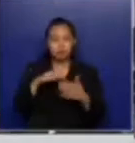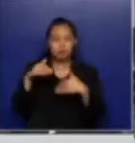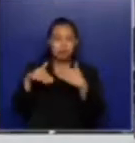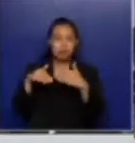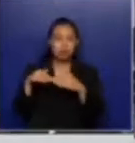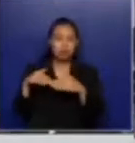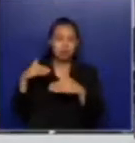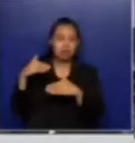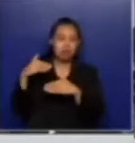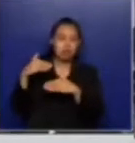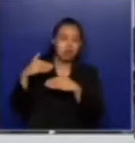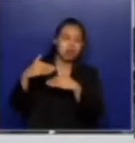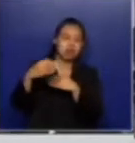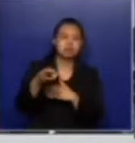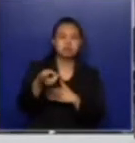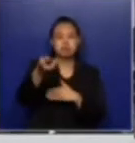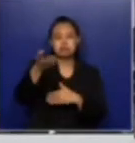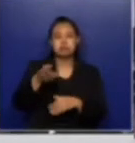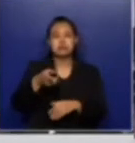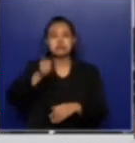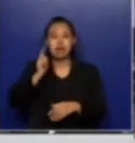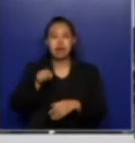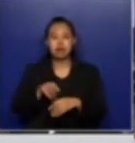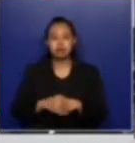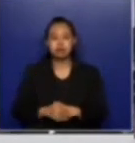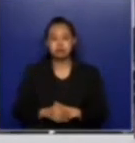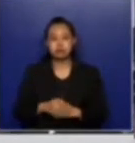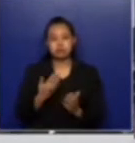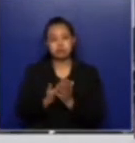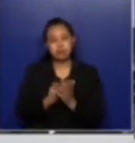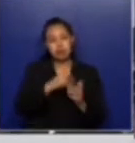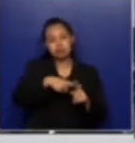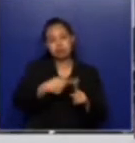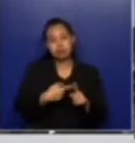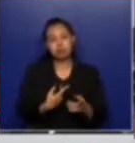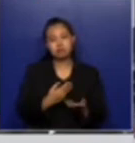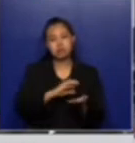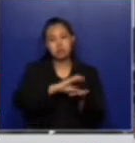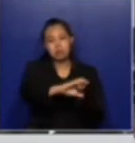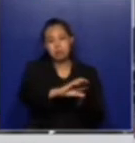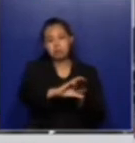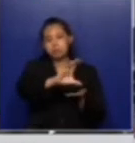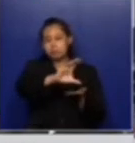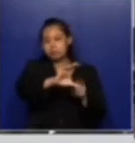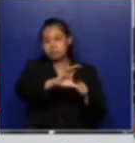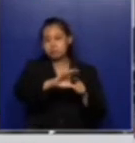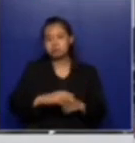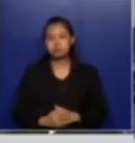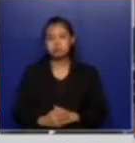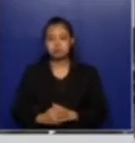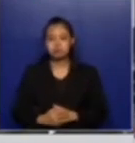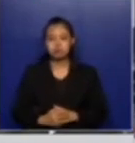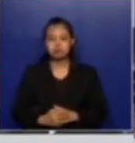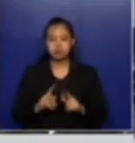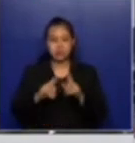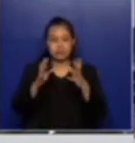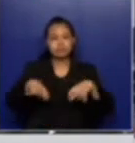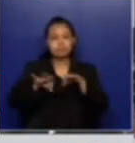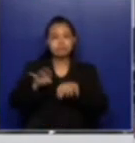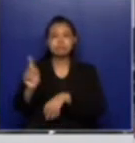มากเพราะอุ้ยอ้ายไปกับงบประจำแต่ที่สำคัญกว่านั้นครับท่านประธ